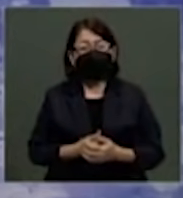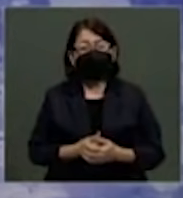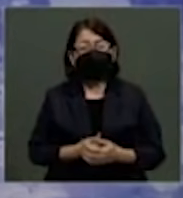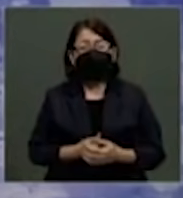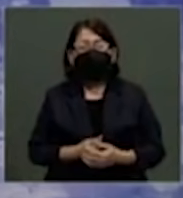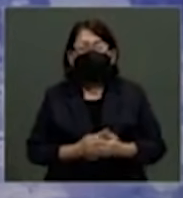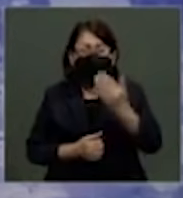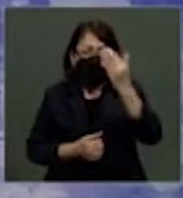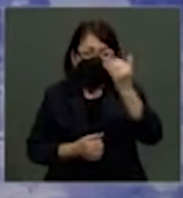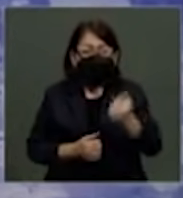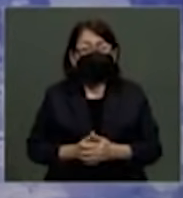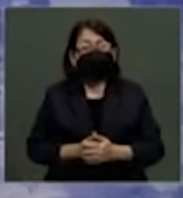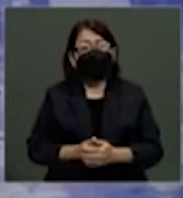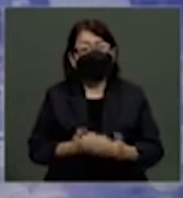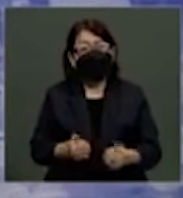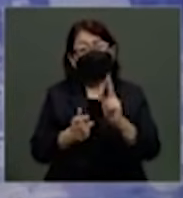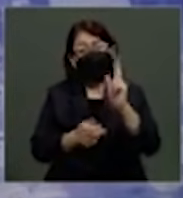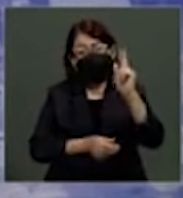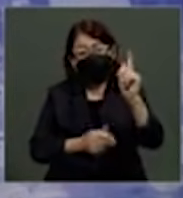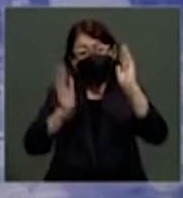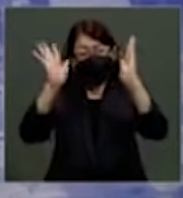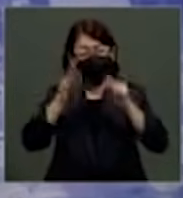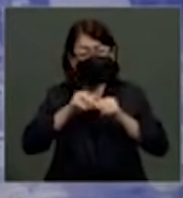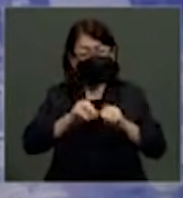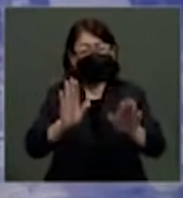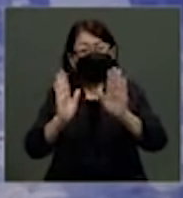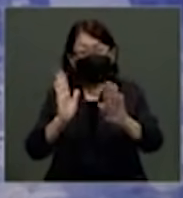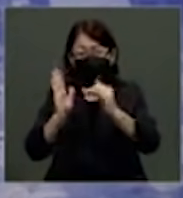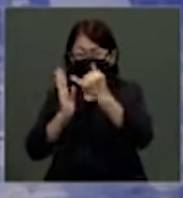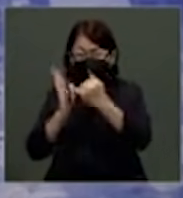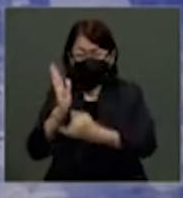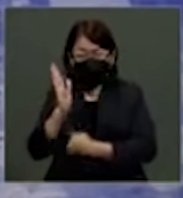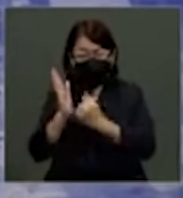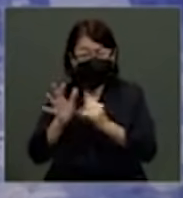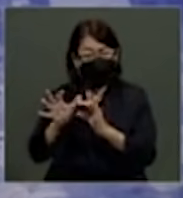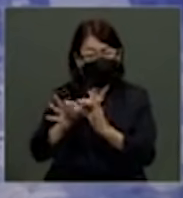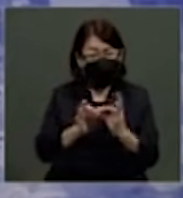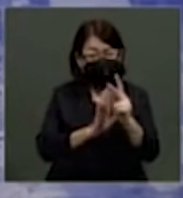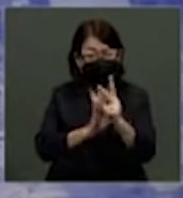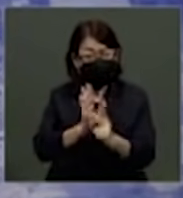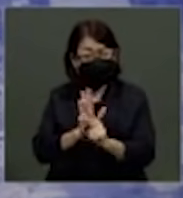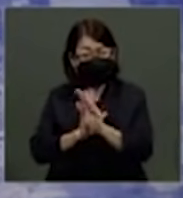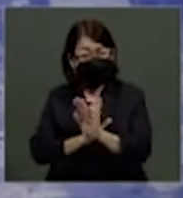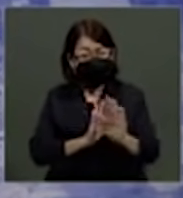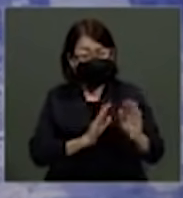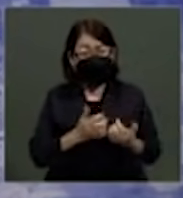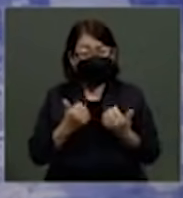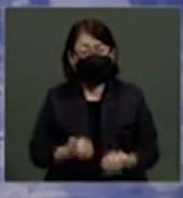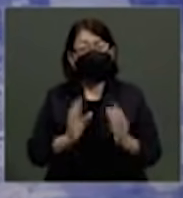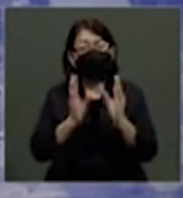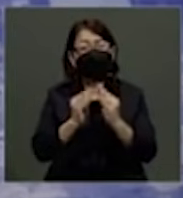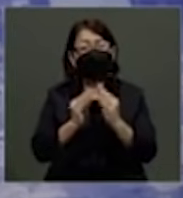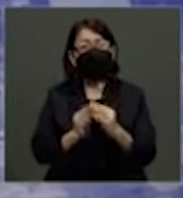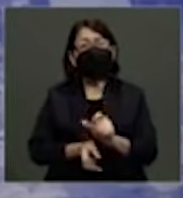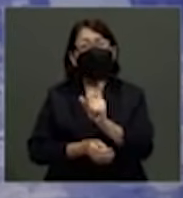จเรื่องพวกนี้ก็คงจะต้องเกิดขึ้นในช่วงเวลาสั้นๆนี้นะครับก็ทางประชาสัมพันธ์ของแต่ละจังหวัด